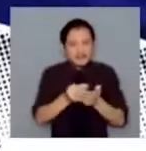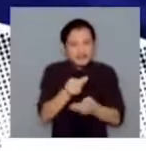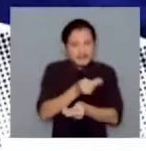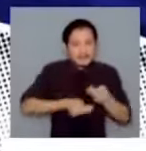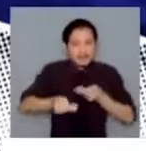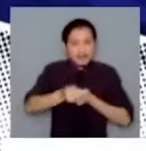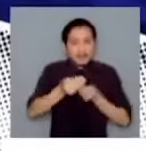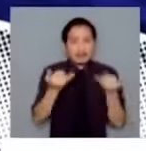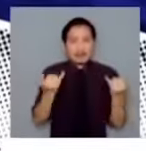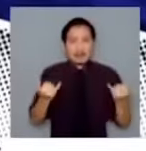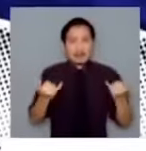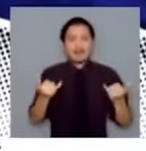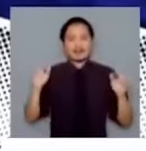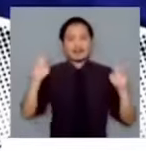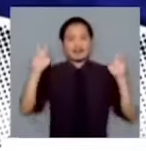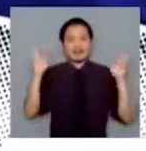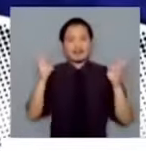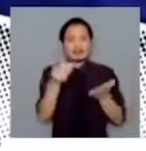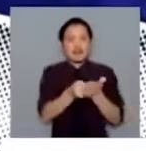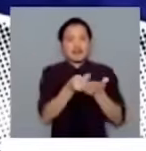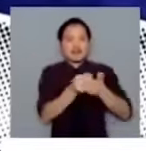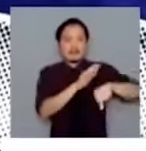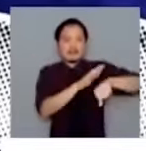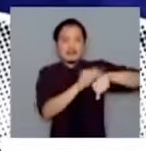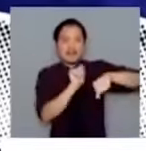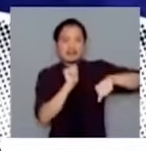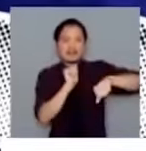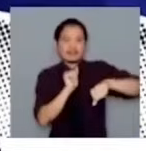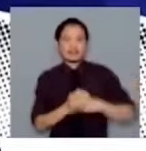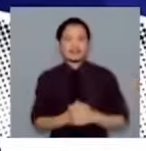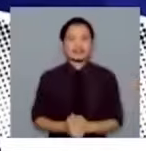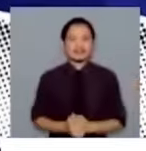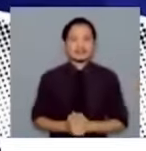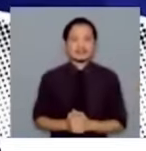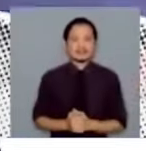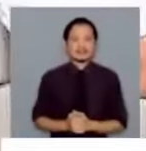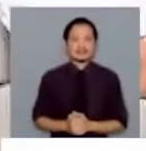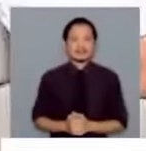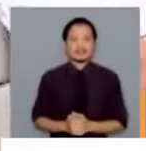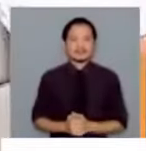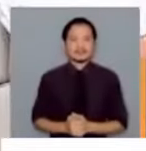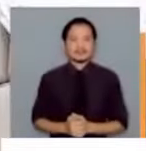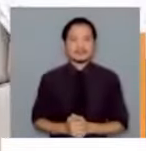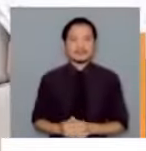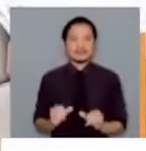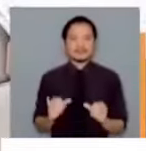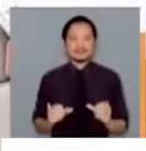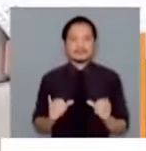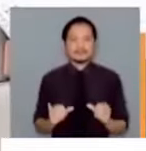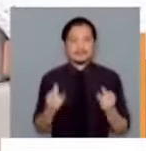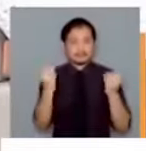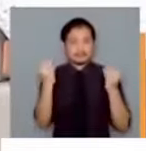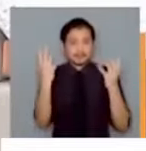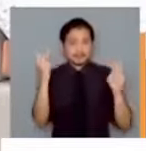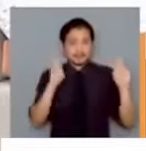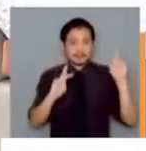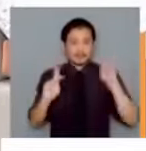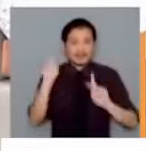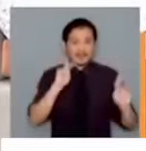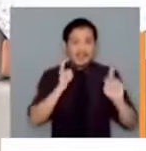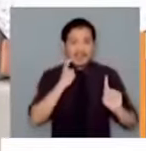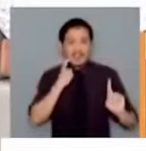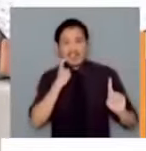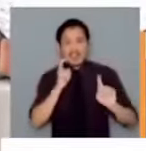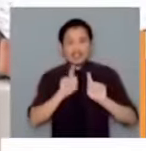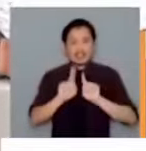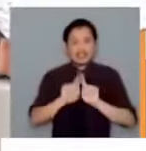Money Fest. There you go. Okay. Yan yung abang segment na ito. Totoo, common sight ito ngayon, partner ha. Maraming nahuhook sa investment program pero hindi